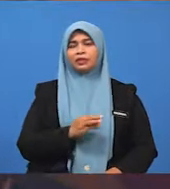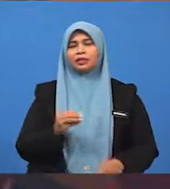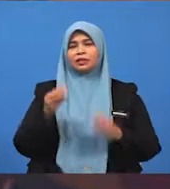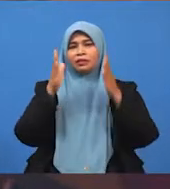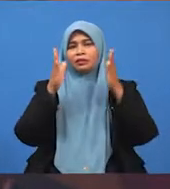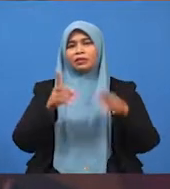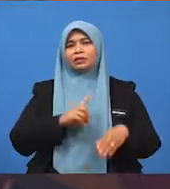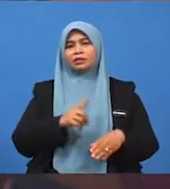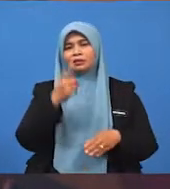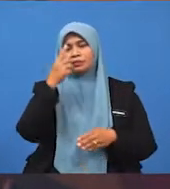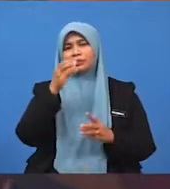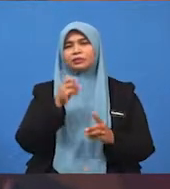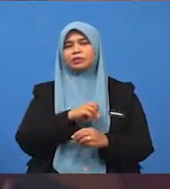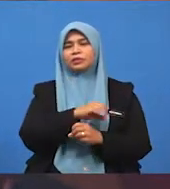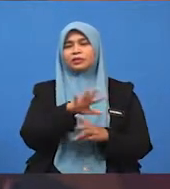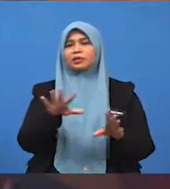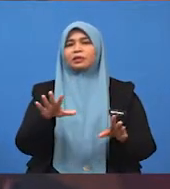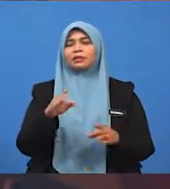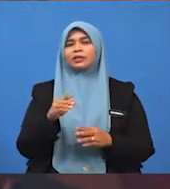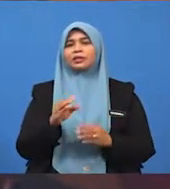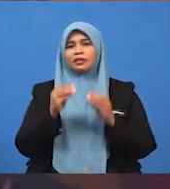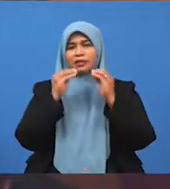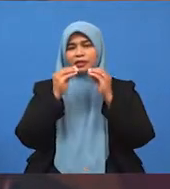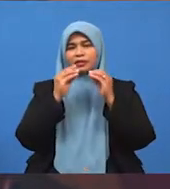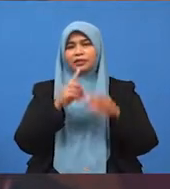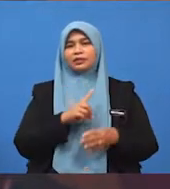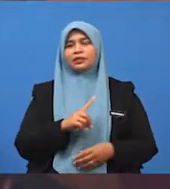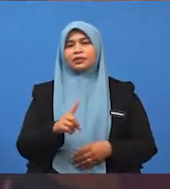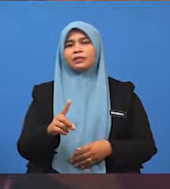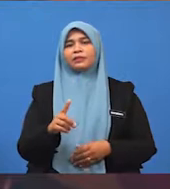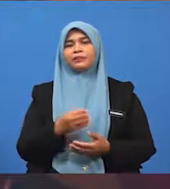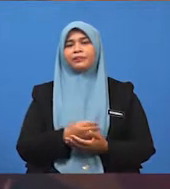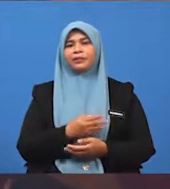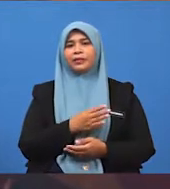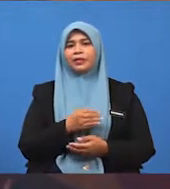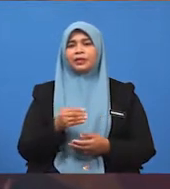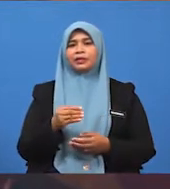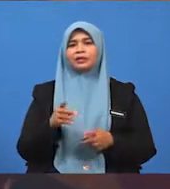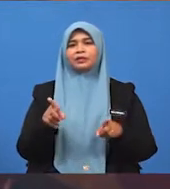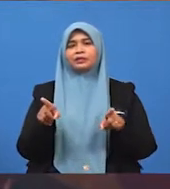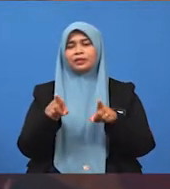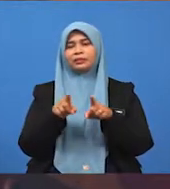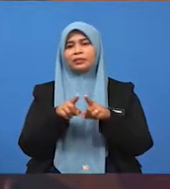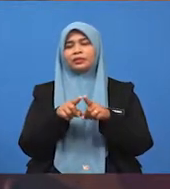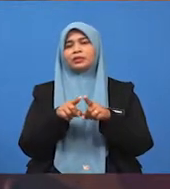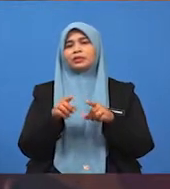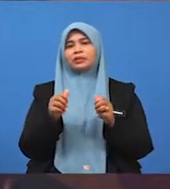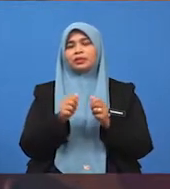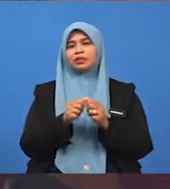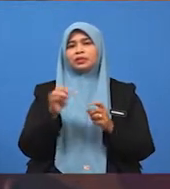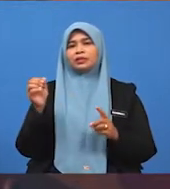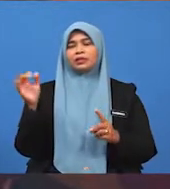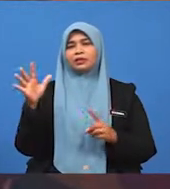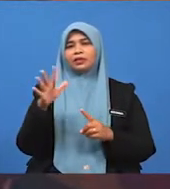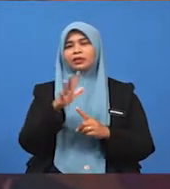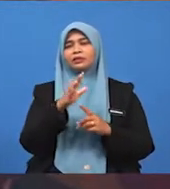ayat secara beransur-ansur turut menjadikan faktor keceriaan kepada kaum muslimin